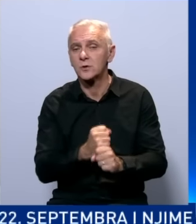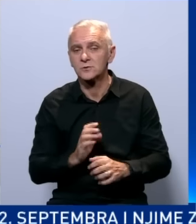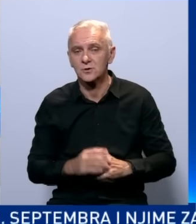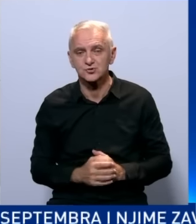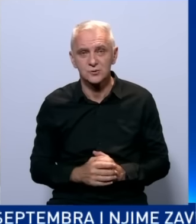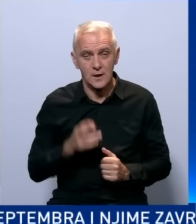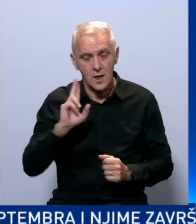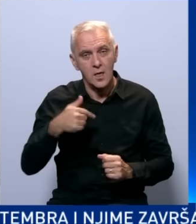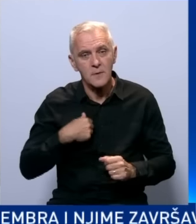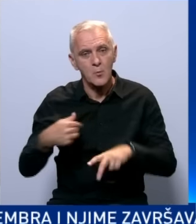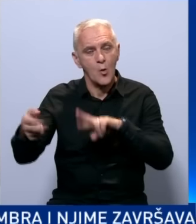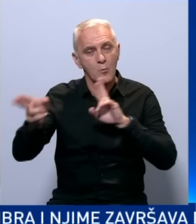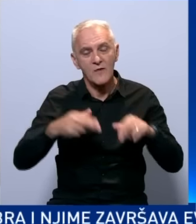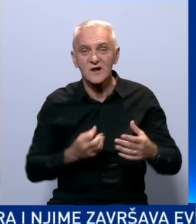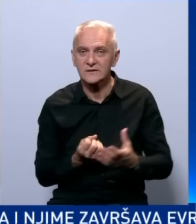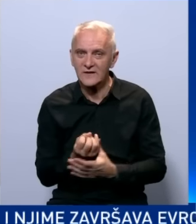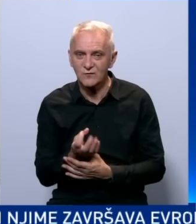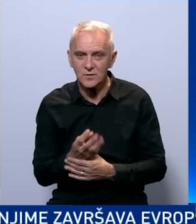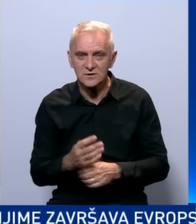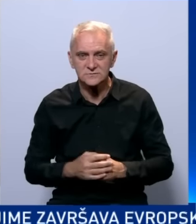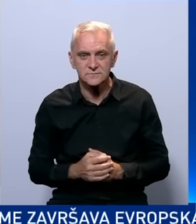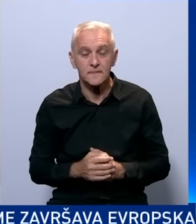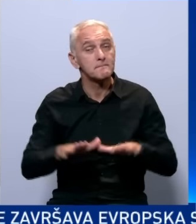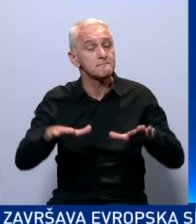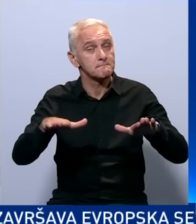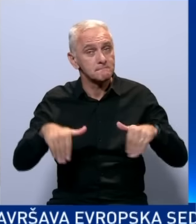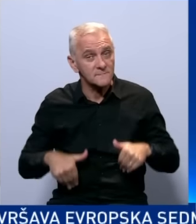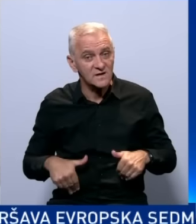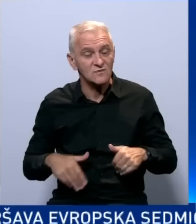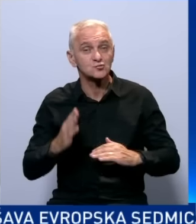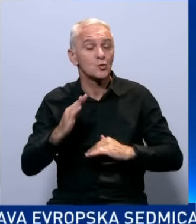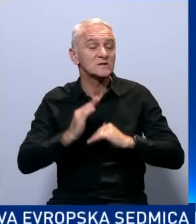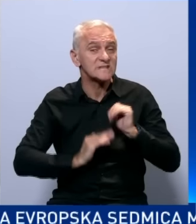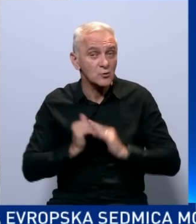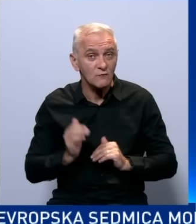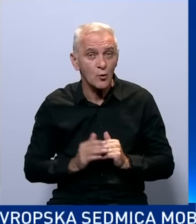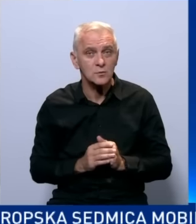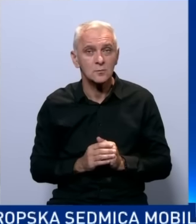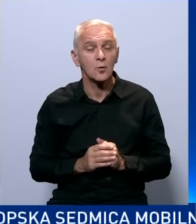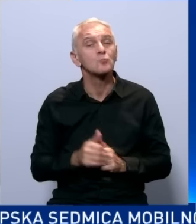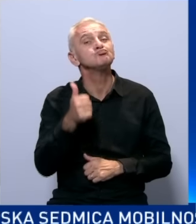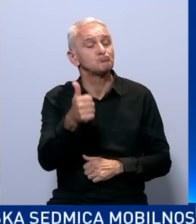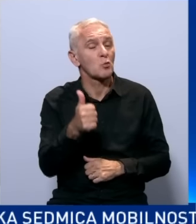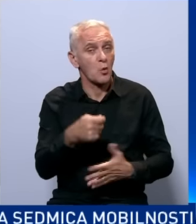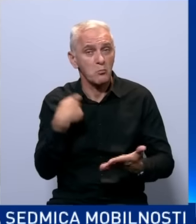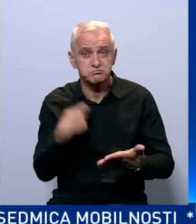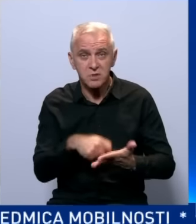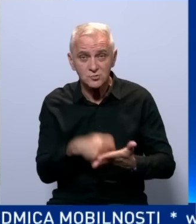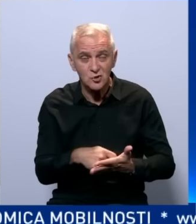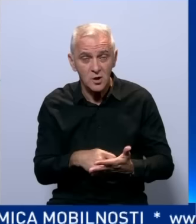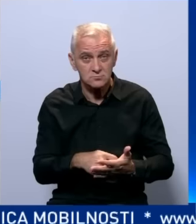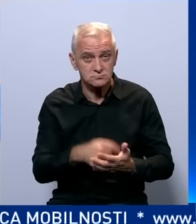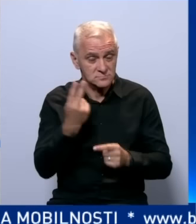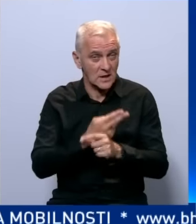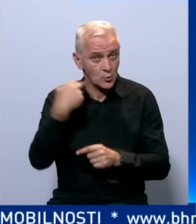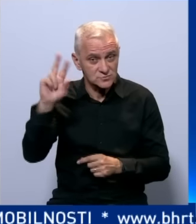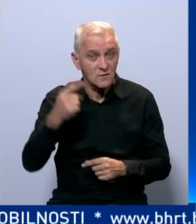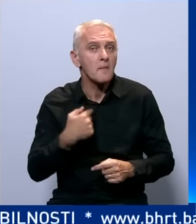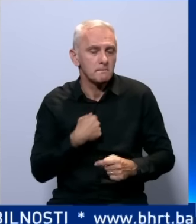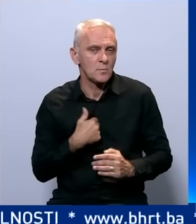povratne informacije da su prihvaćeni, da su zadovoljni, da su solidno plaćeni, tako da i mi